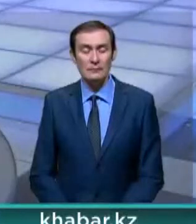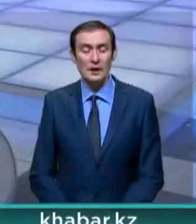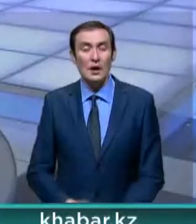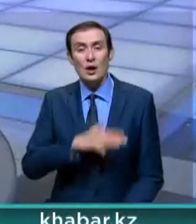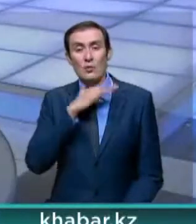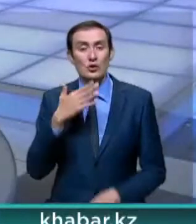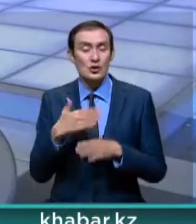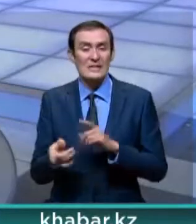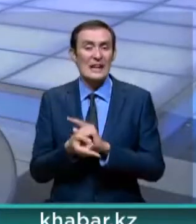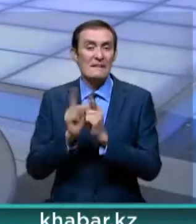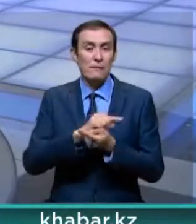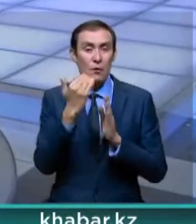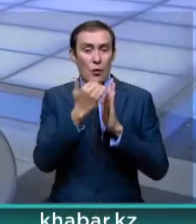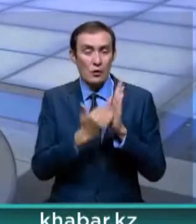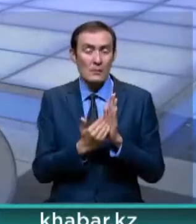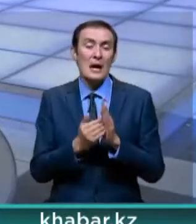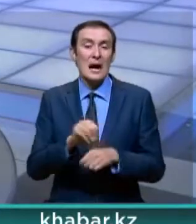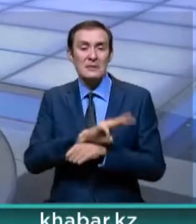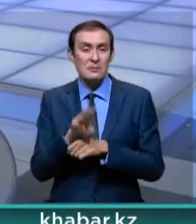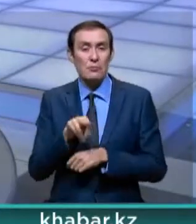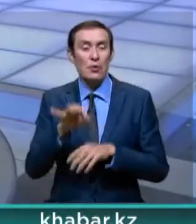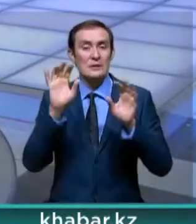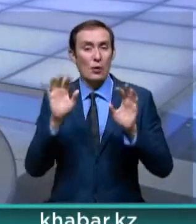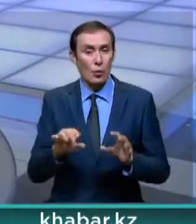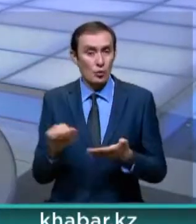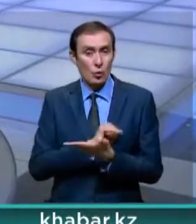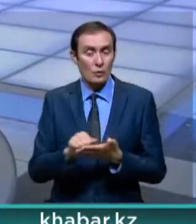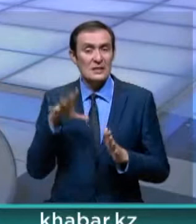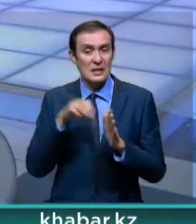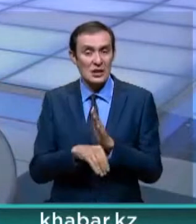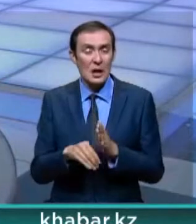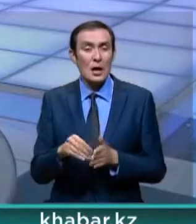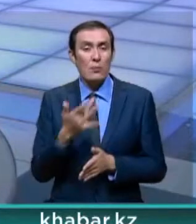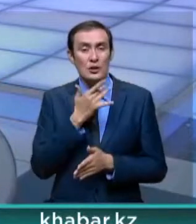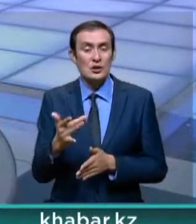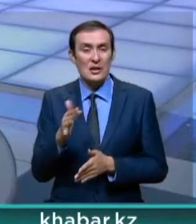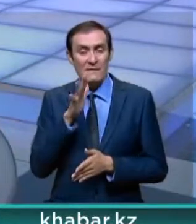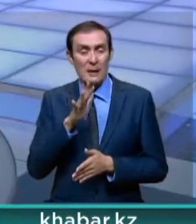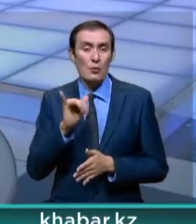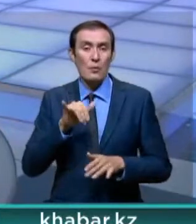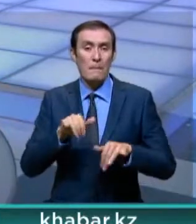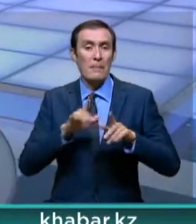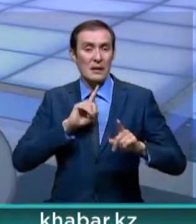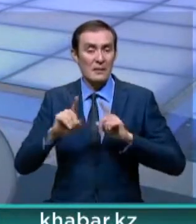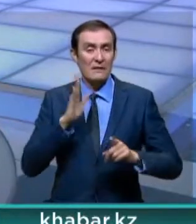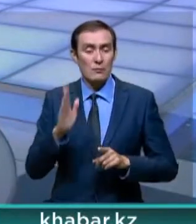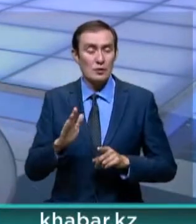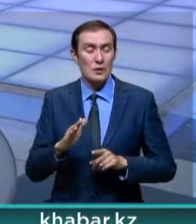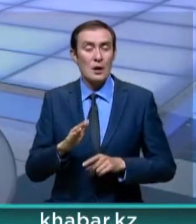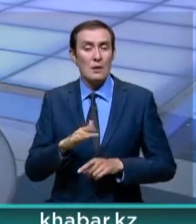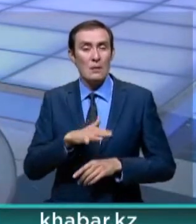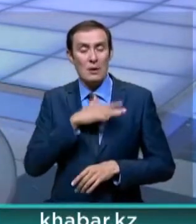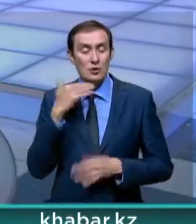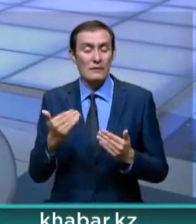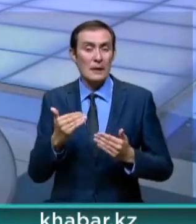Большую часть реформ теперь предстоит обеспечить законодательно. Это значит, что политический сезон у парламентариев будет насыщенным. Сегодня на